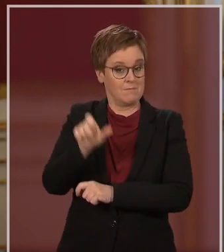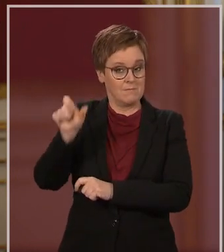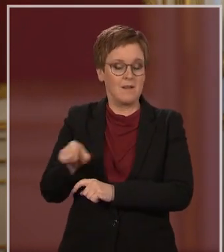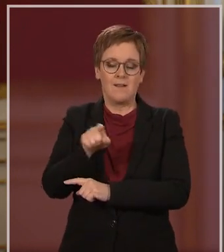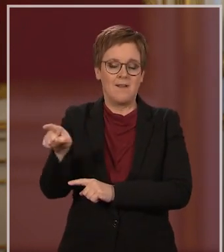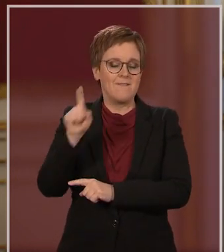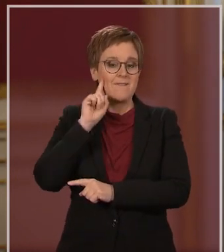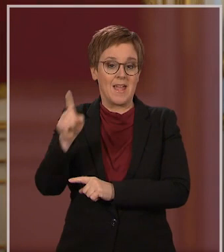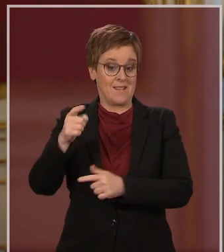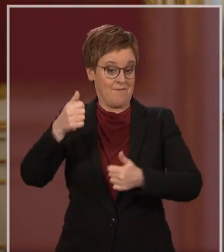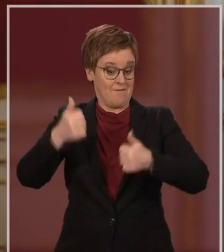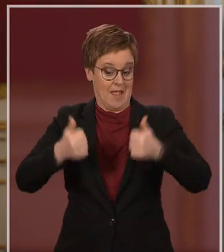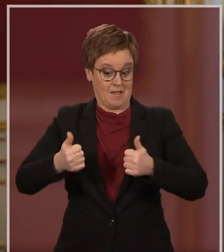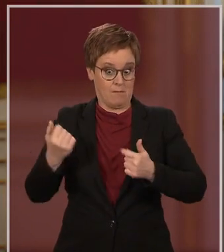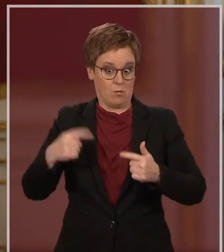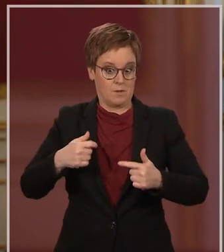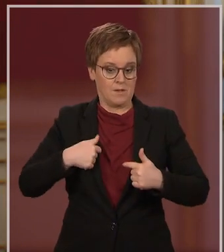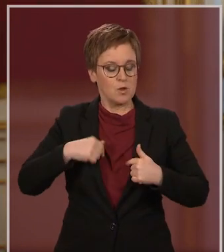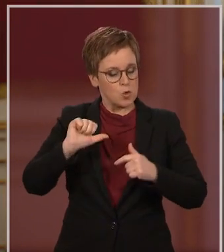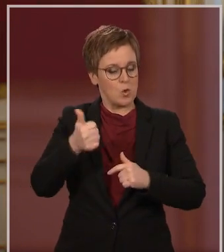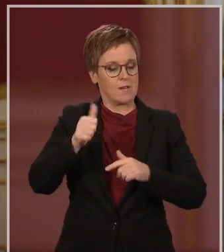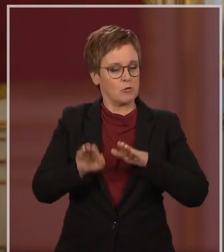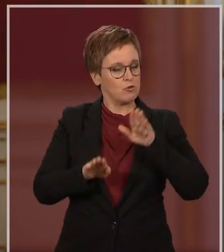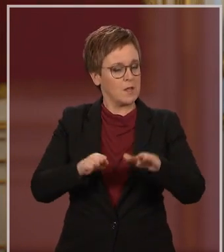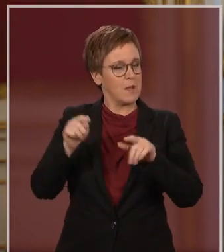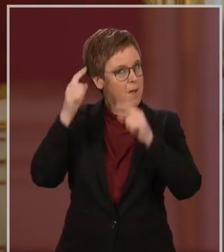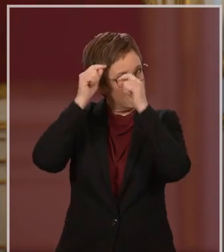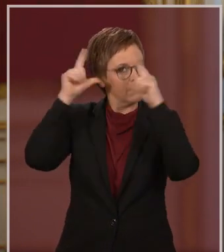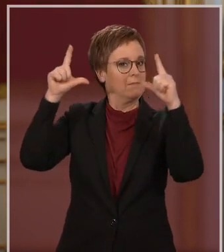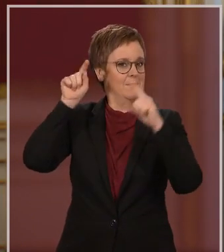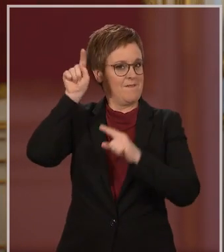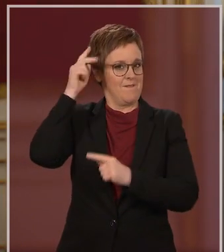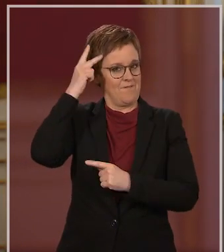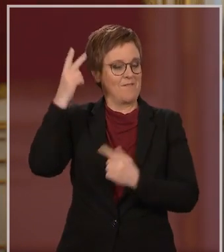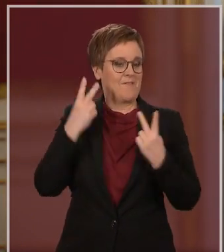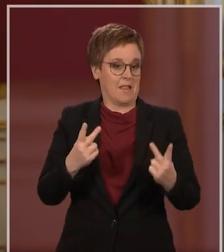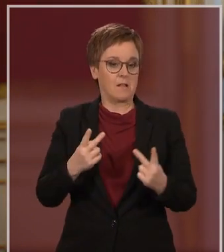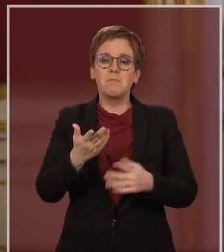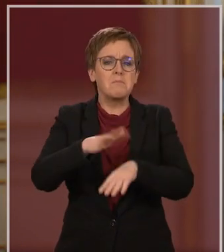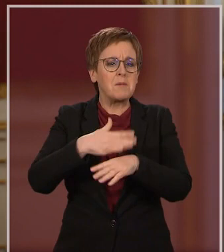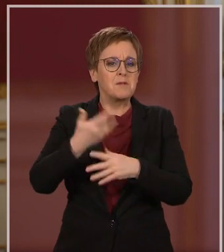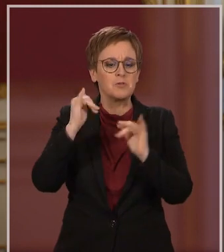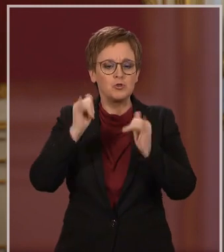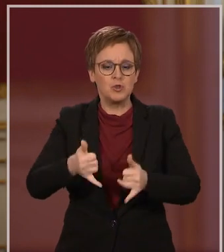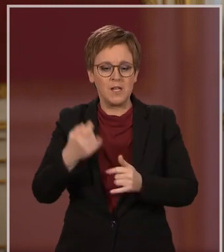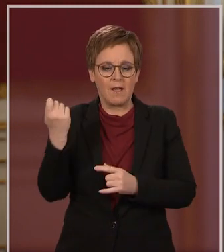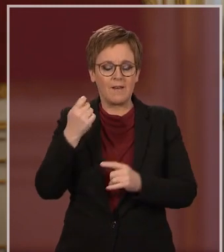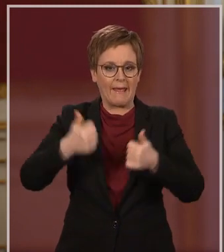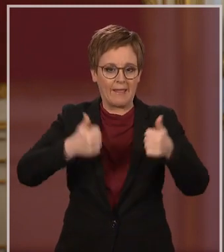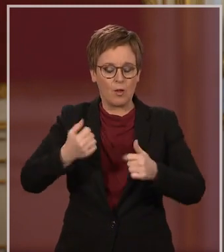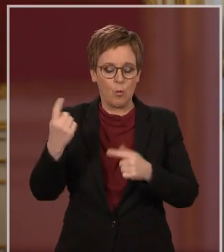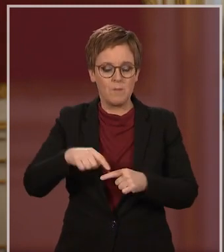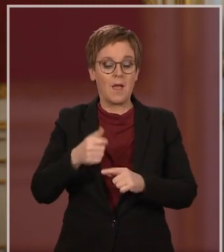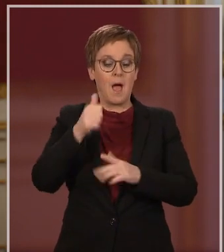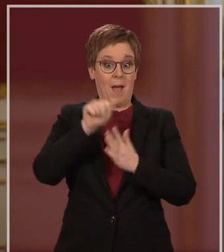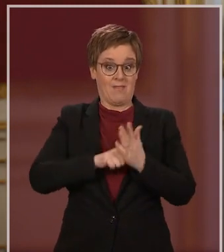ganz genau, dass ein guter Wettkampf im Kopf beginnt. Deswegen sieht man Skirennläufer oft vor dem Start